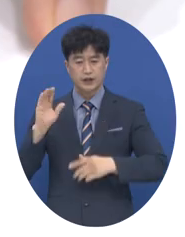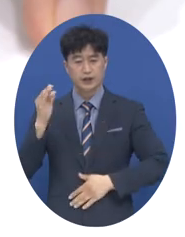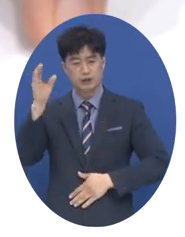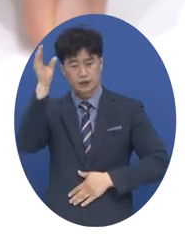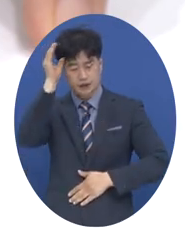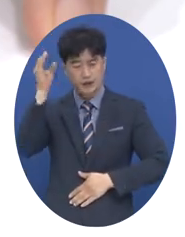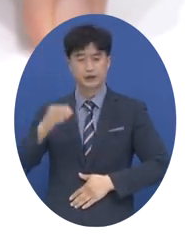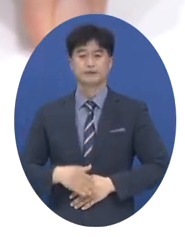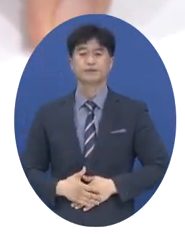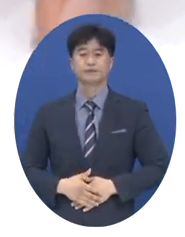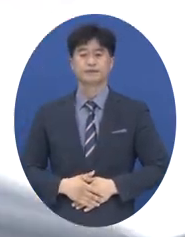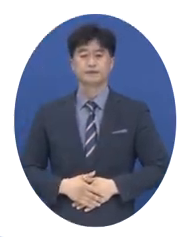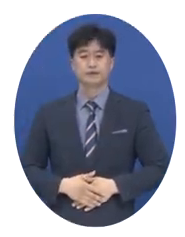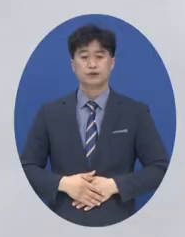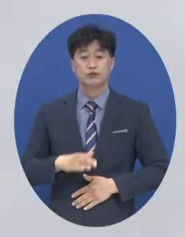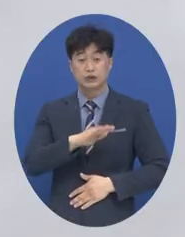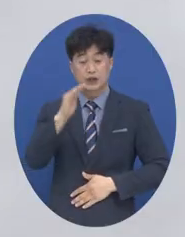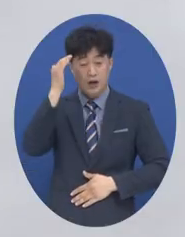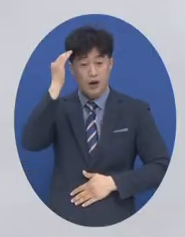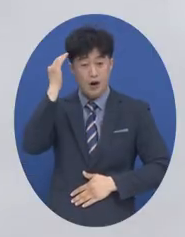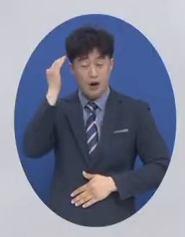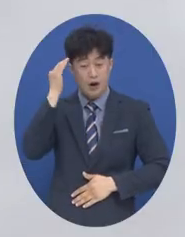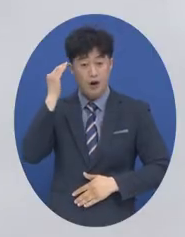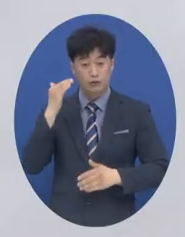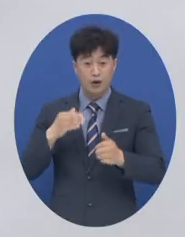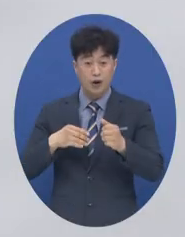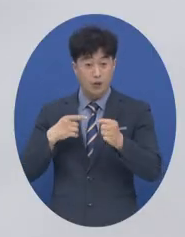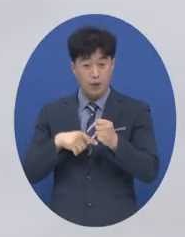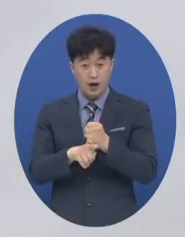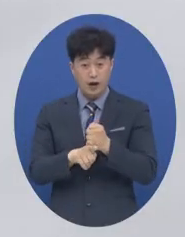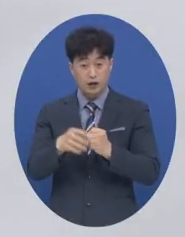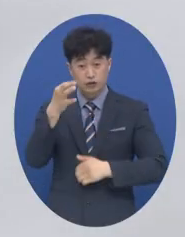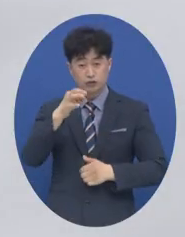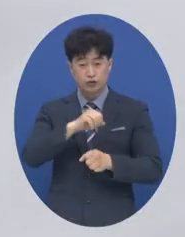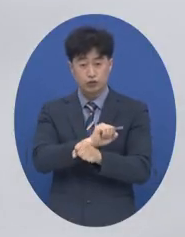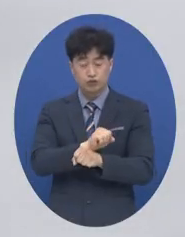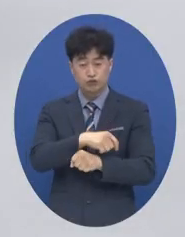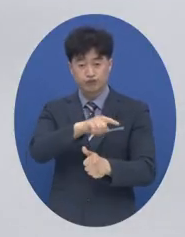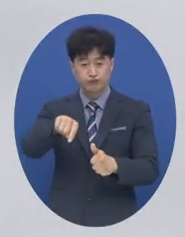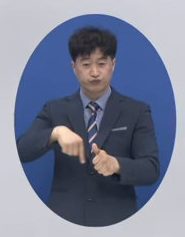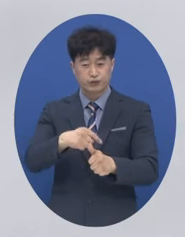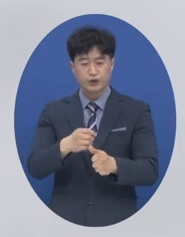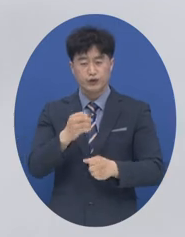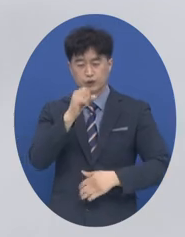것으로 기대됩니다. 우리 과학기술 연구 환경에 경기도가